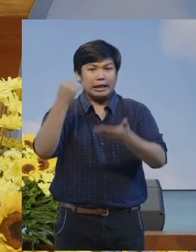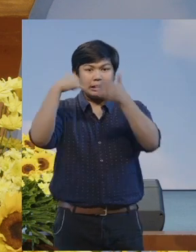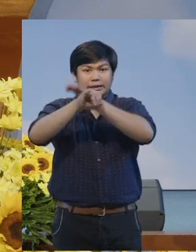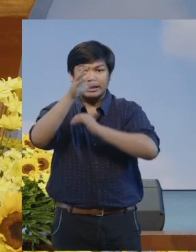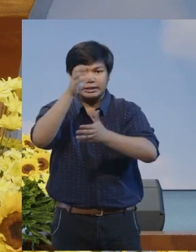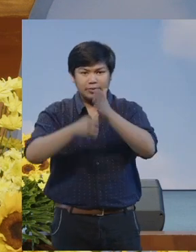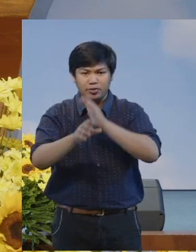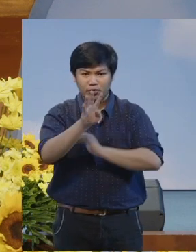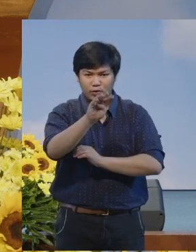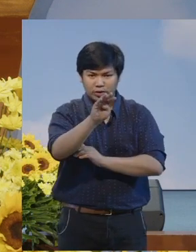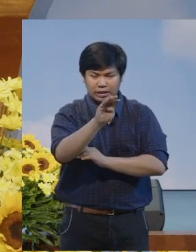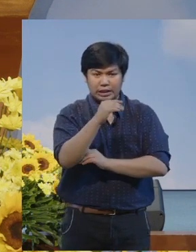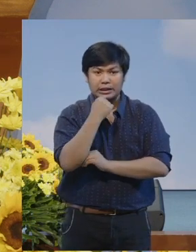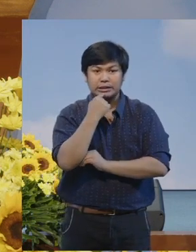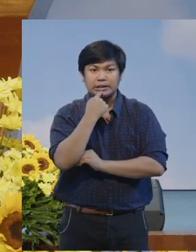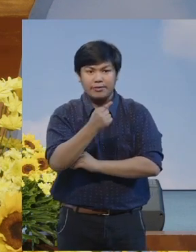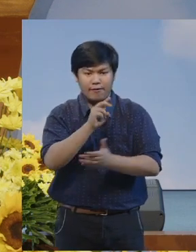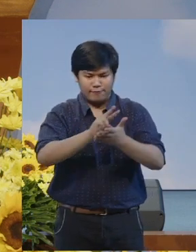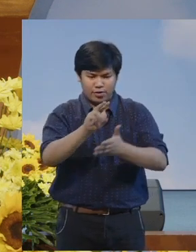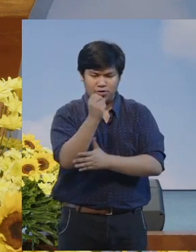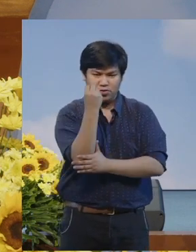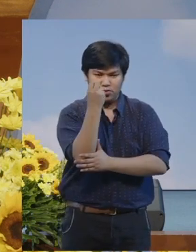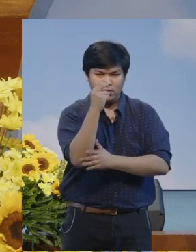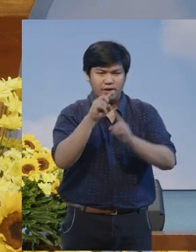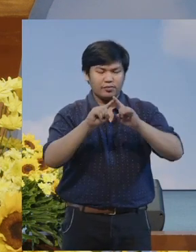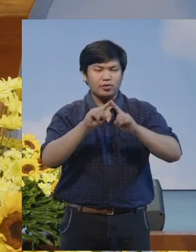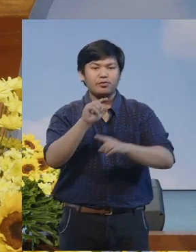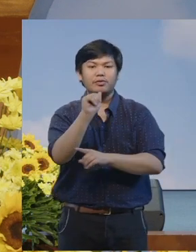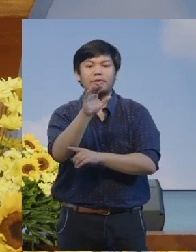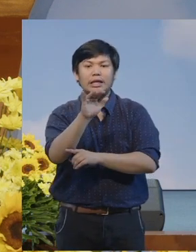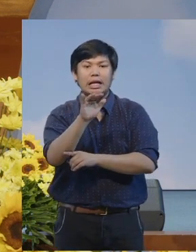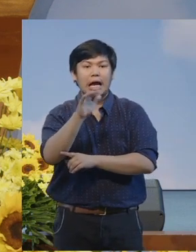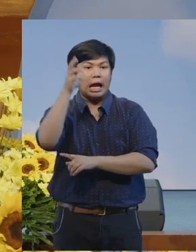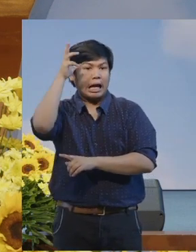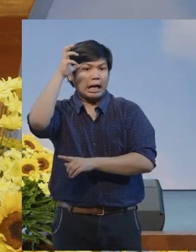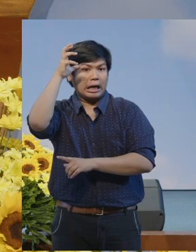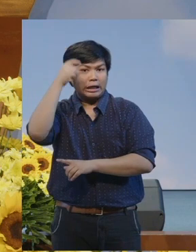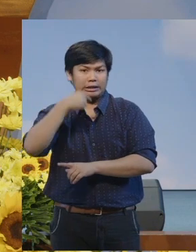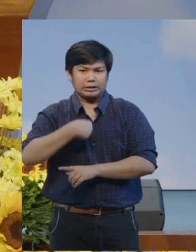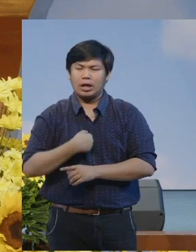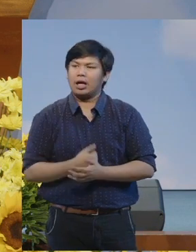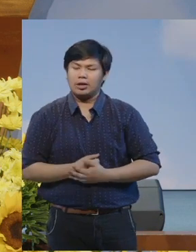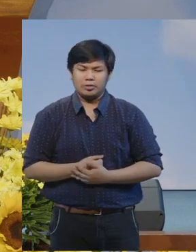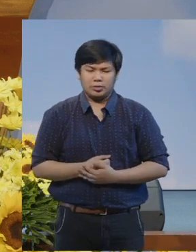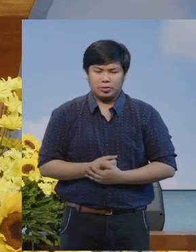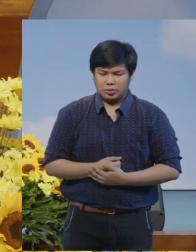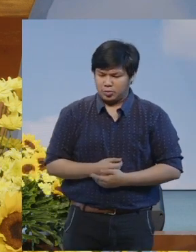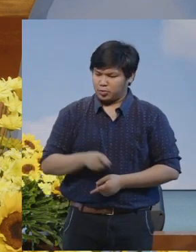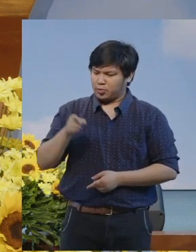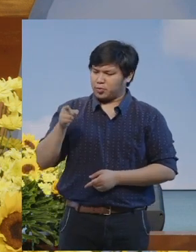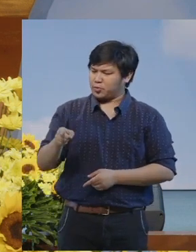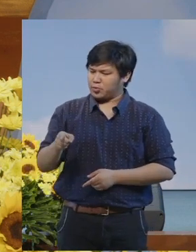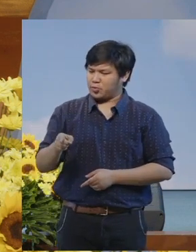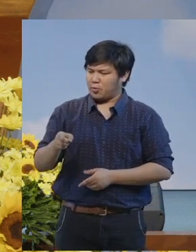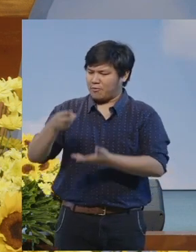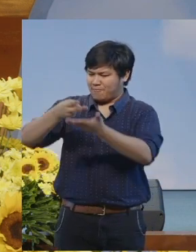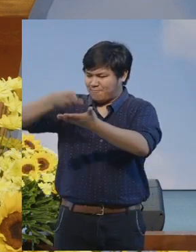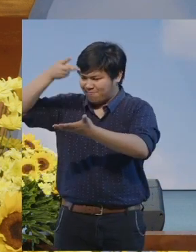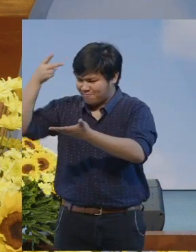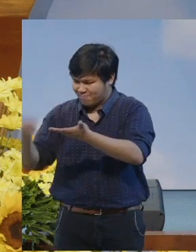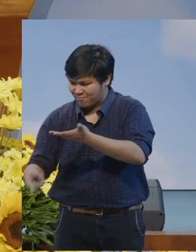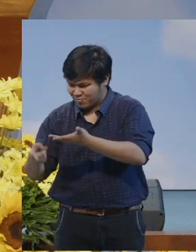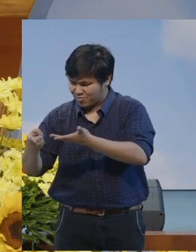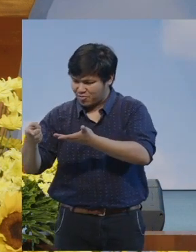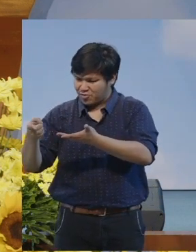14, sa verse 12 hanggang 15, "How you are fallen from heaven, O